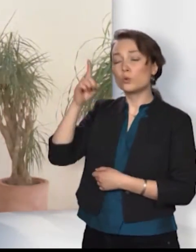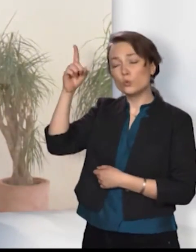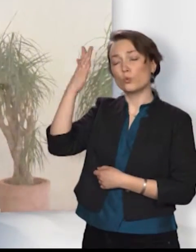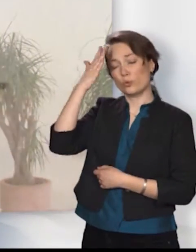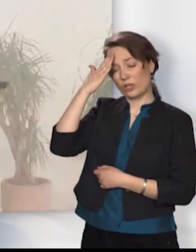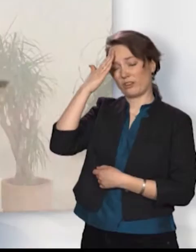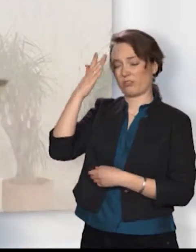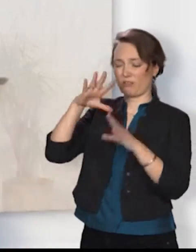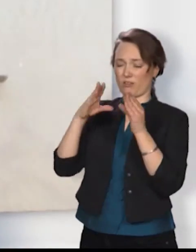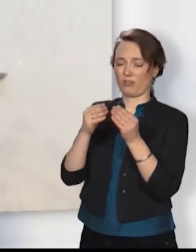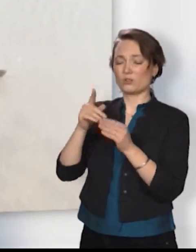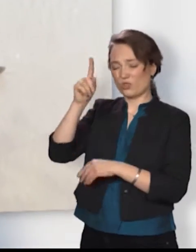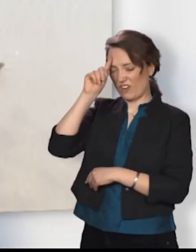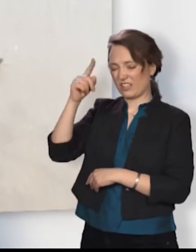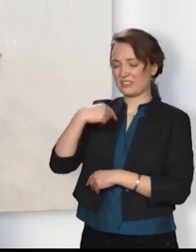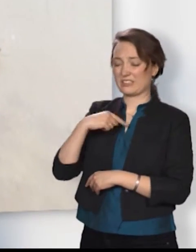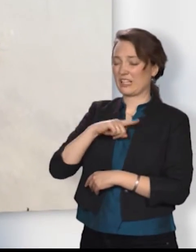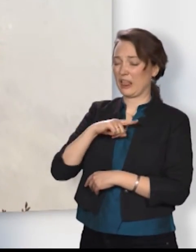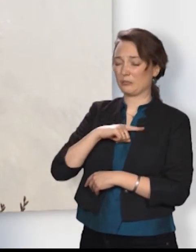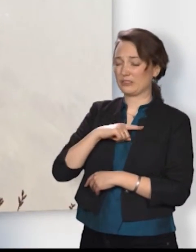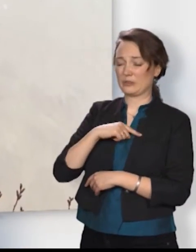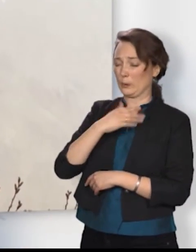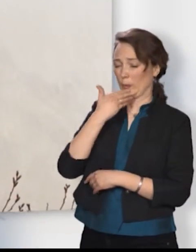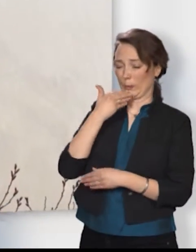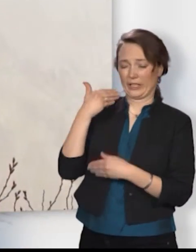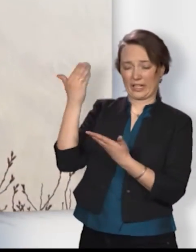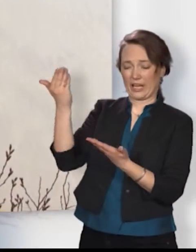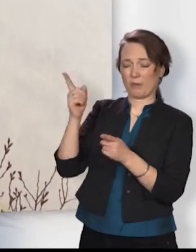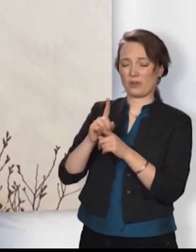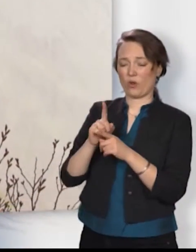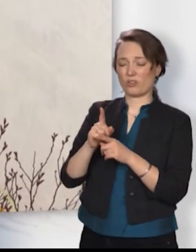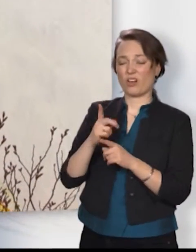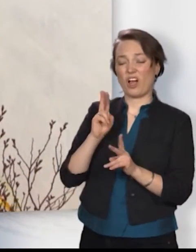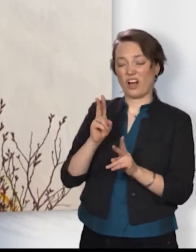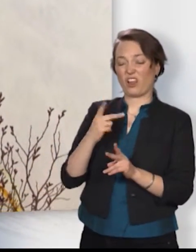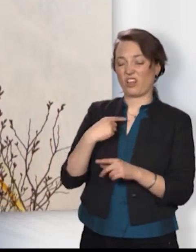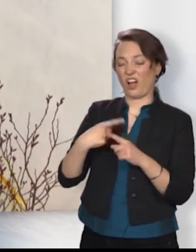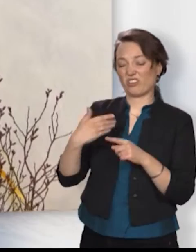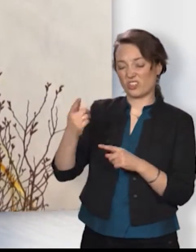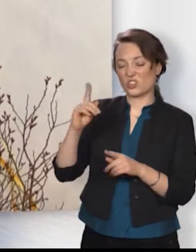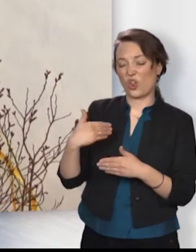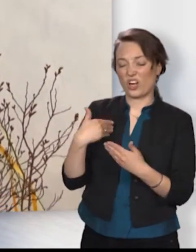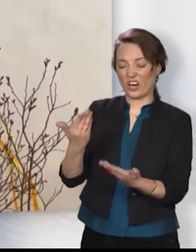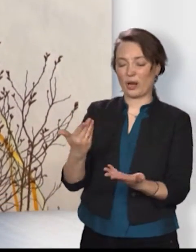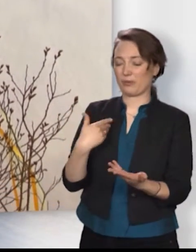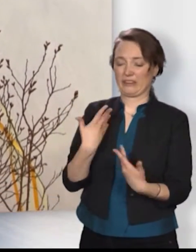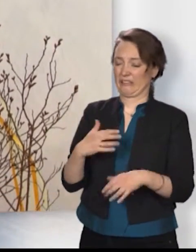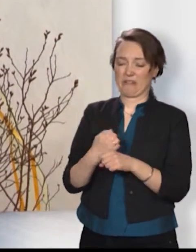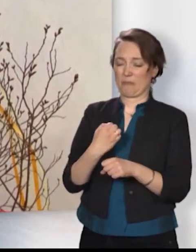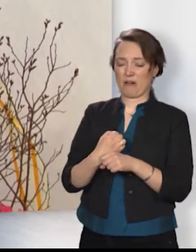geblieben sind. Das alles bringen wir vor dich, unsere Sorgen, unsere